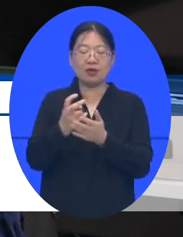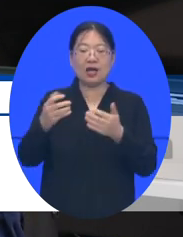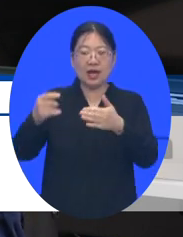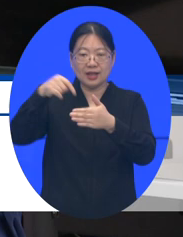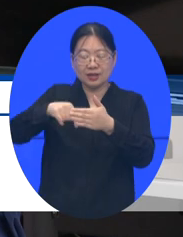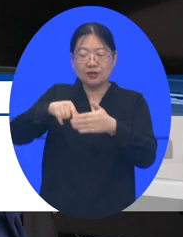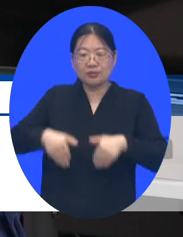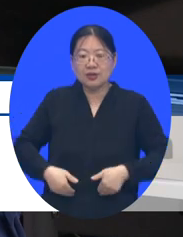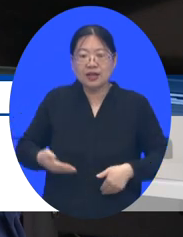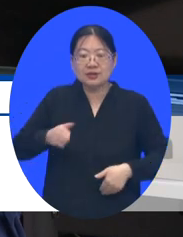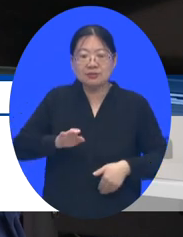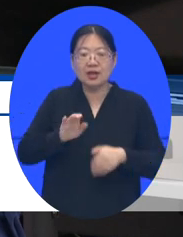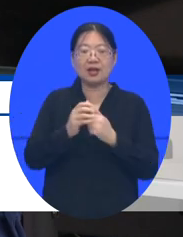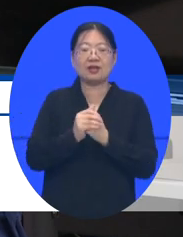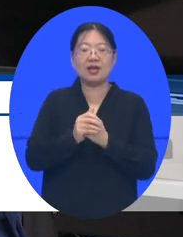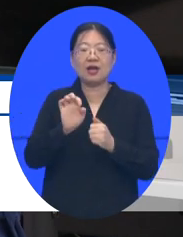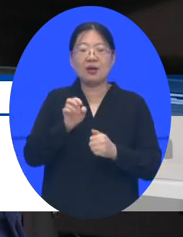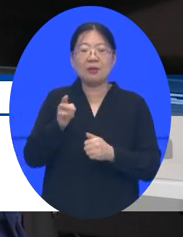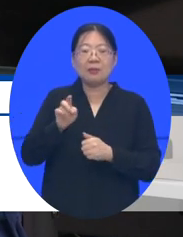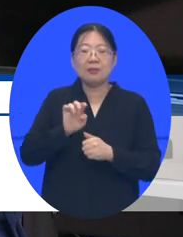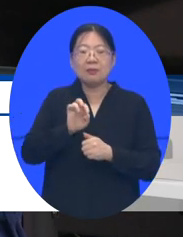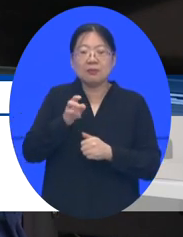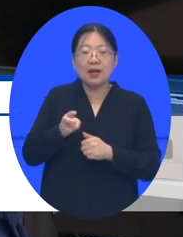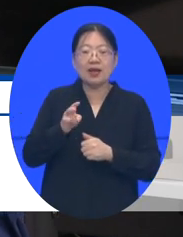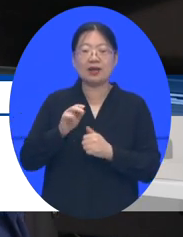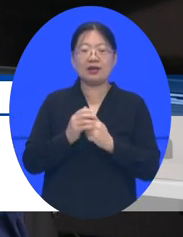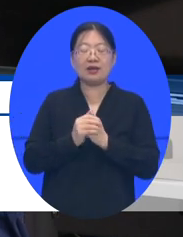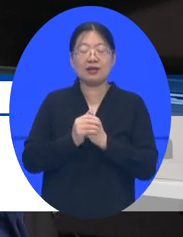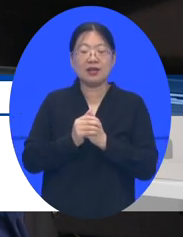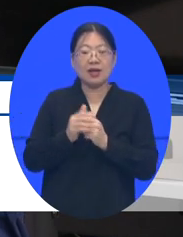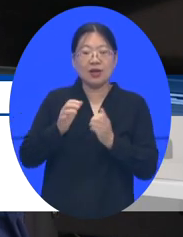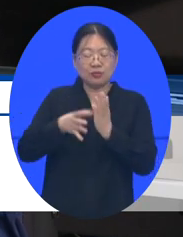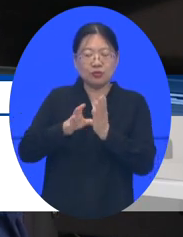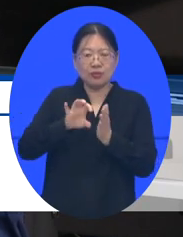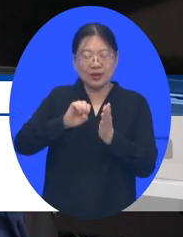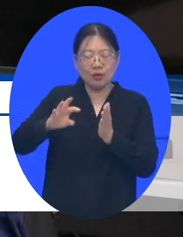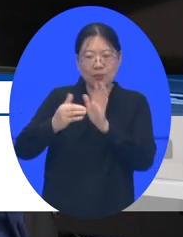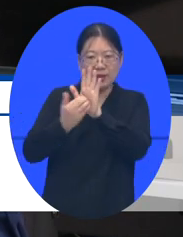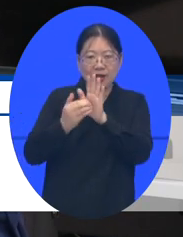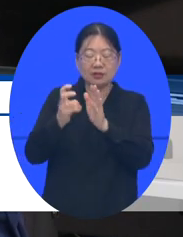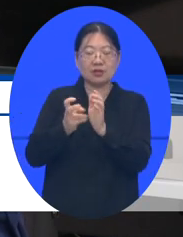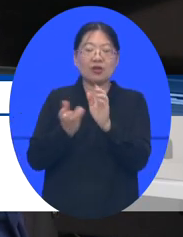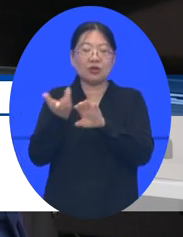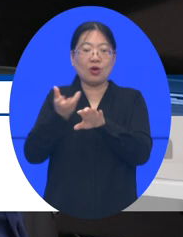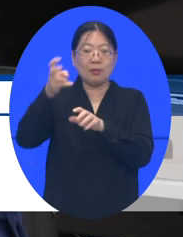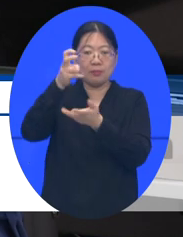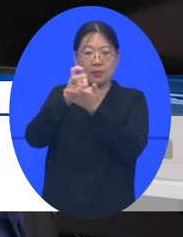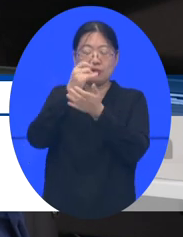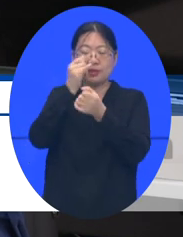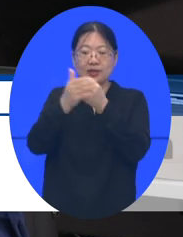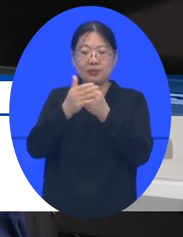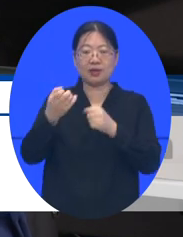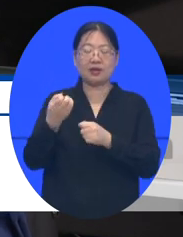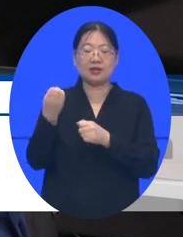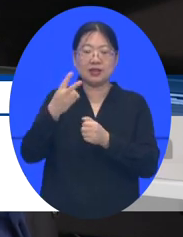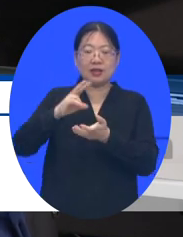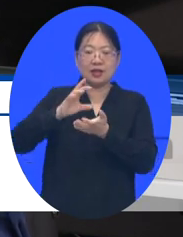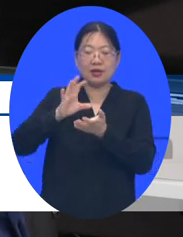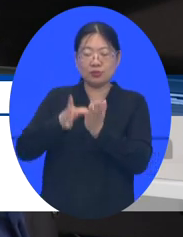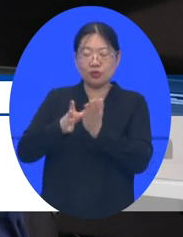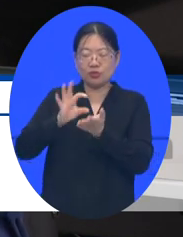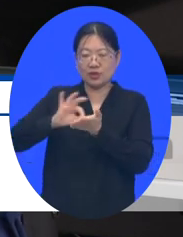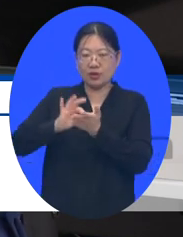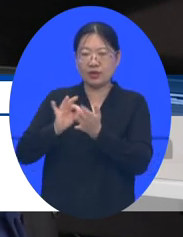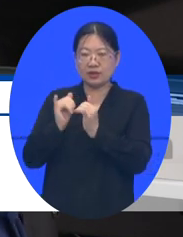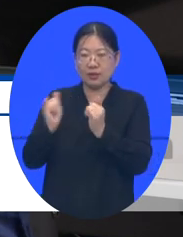상위법으로 있고 그 법이 시행되고 있는 상황이기 때문에 대부분의 이런 재활용이라든지 이런 업을 하는 사람들은